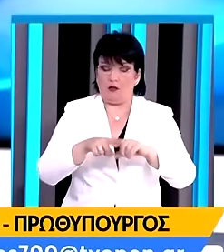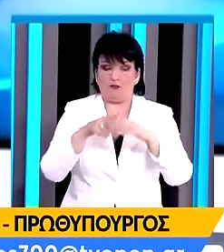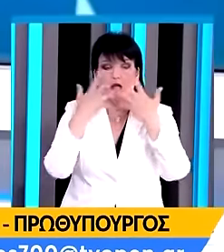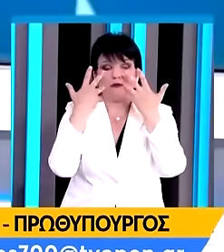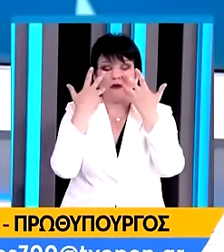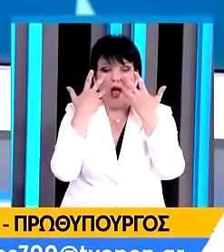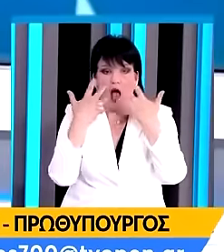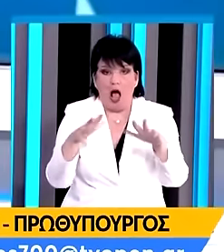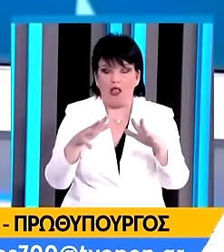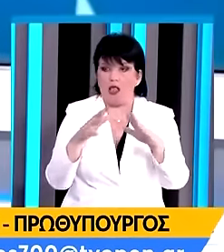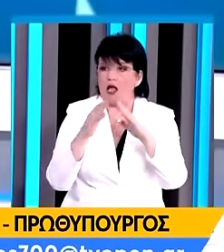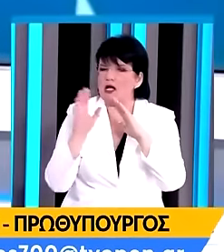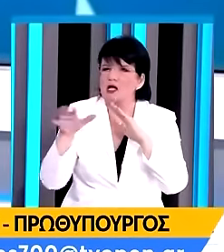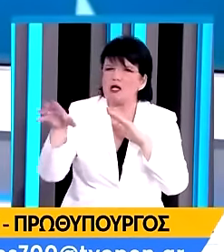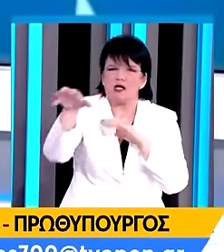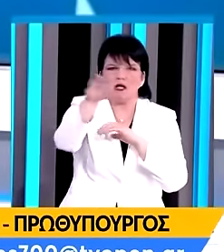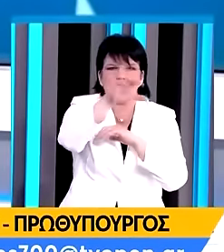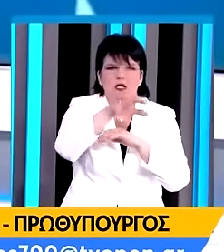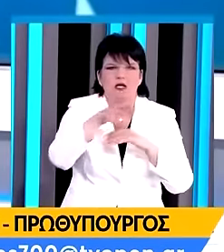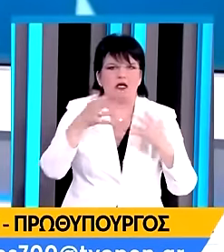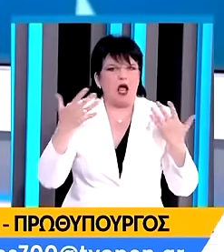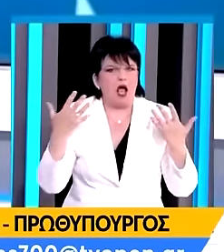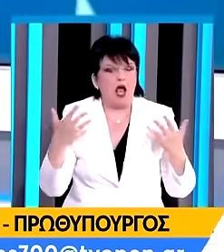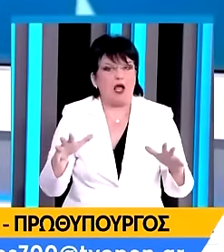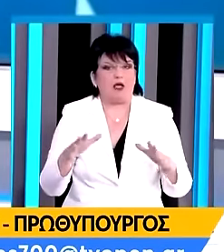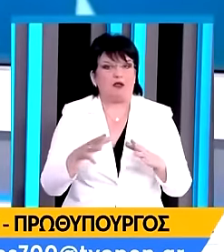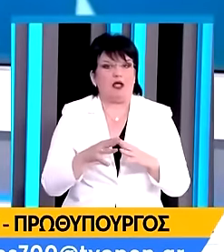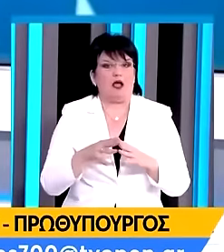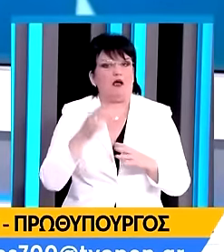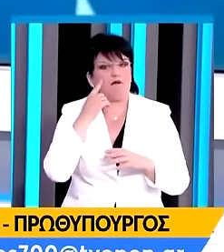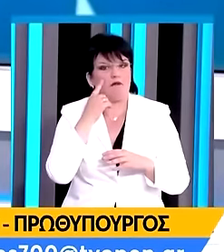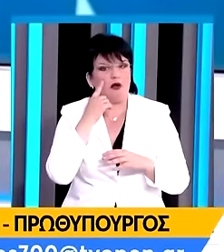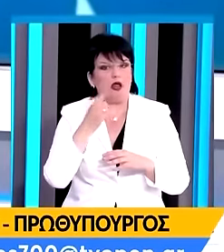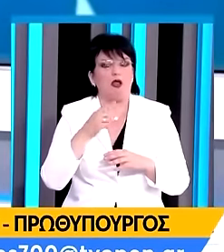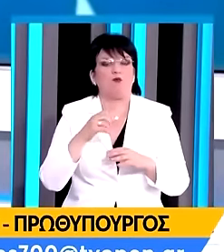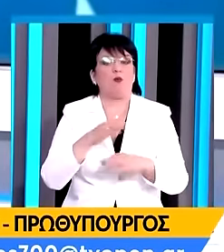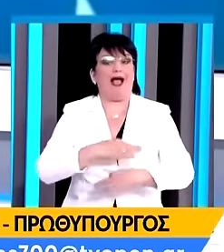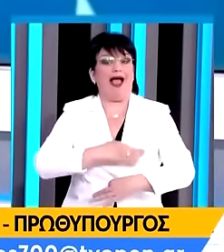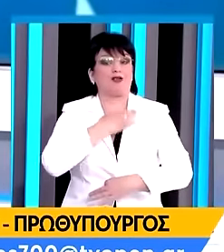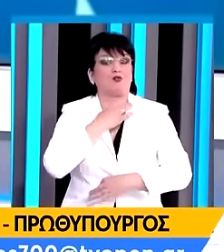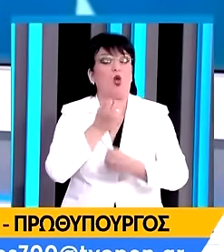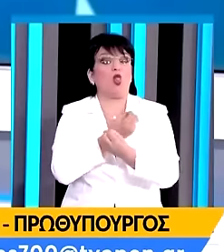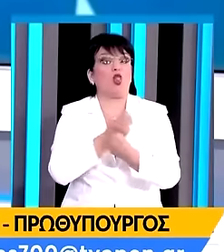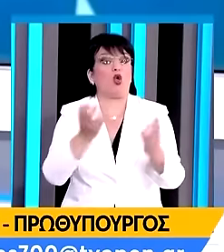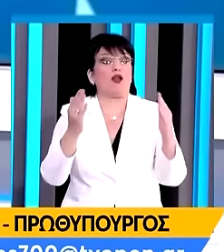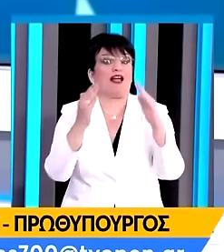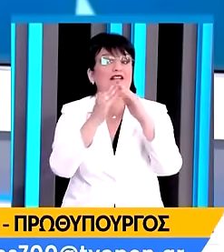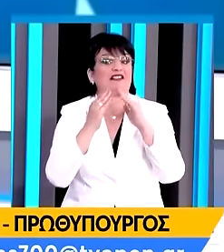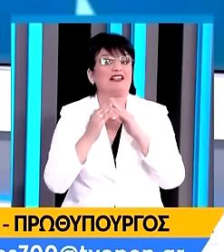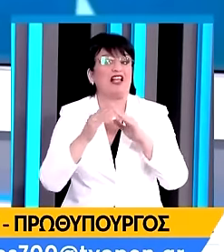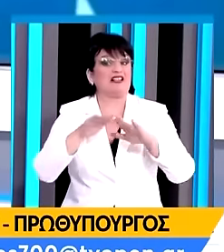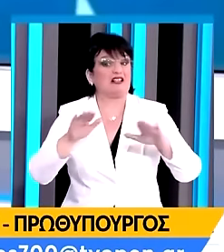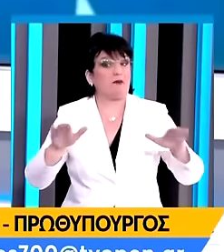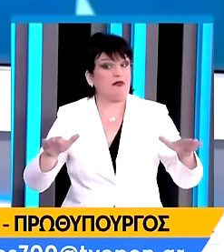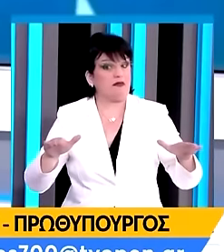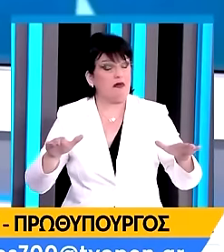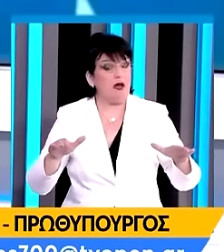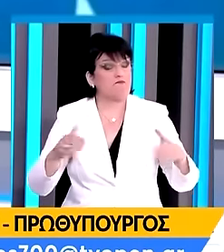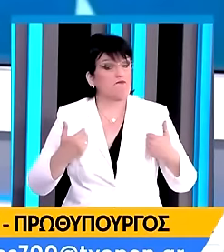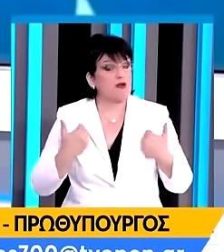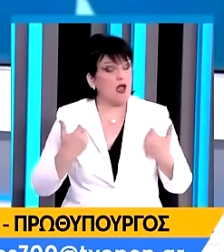Δρομολογούμε όμως ένα μεγάλο πρόγραμμα φοιτητικής στέγης σε 5 πανεπιστήμια, για να μπορέσουμε να δώσουμε αξιοπρεπή δωρεάν στέγη στα παιδιά που το έχουν μεγαλύτερη ανάγκη. Και βέβαια για το